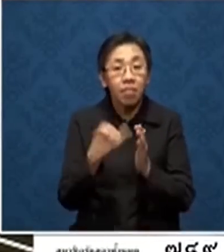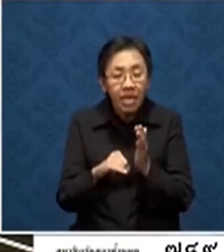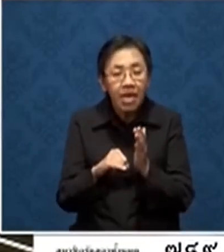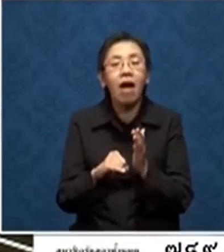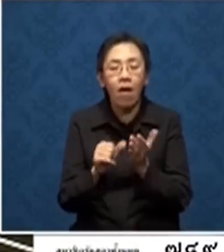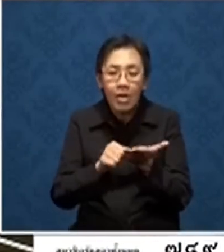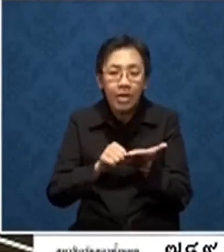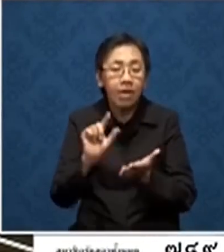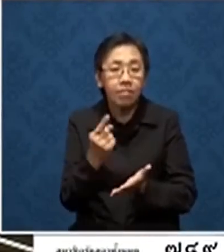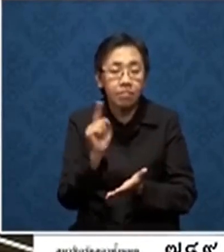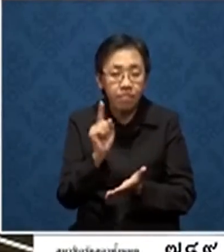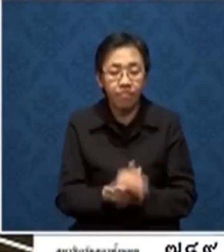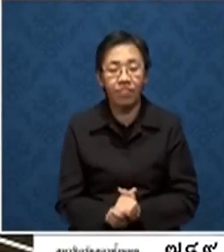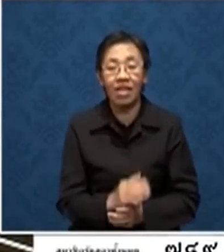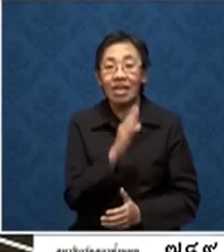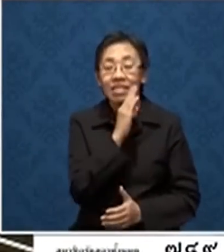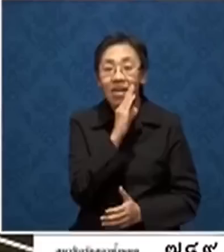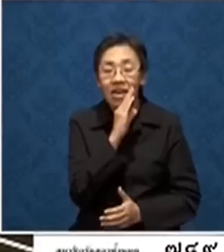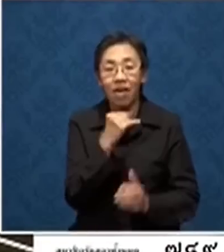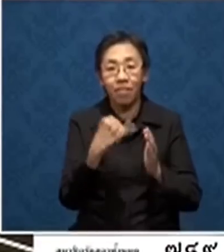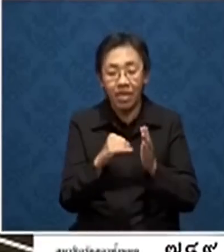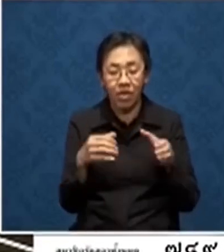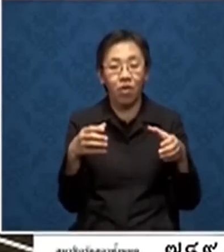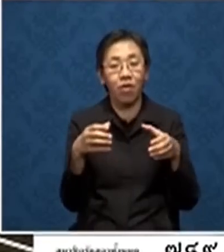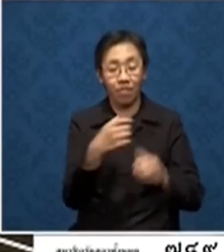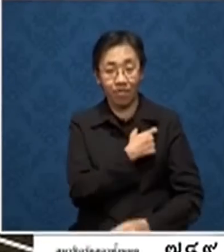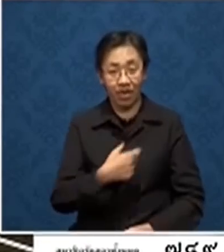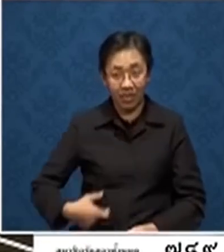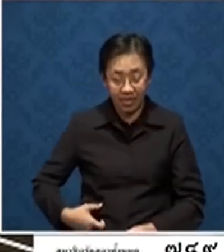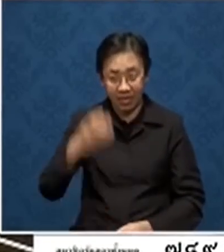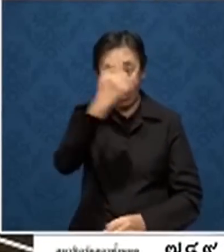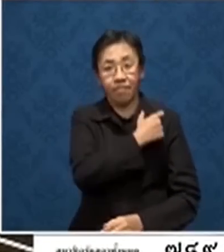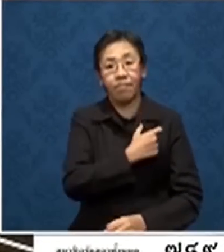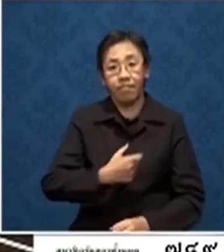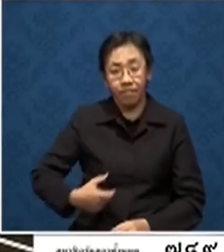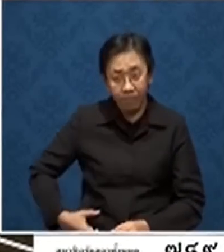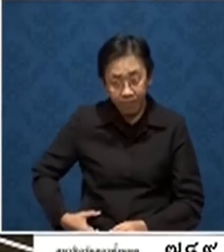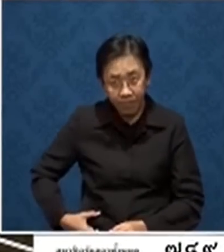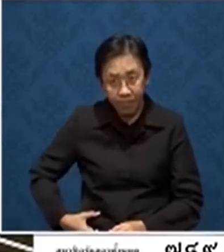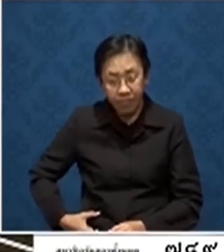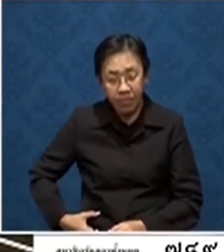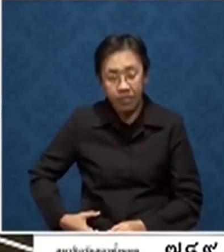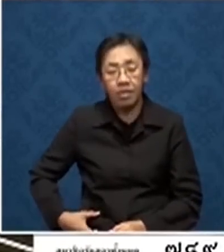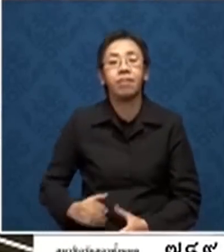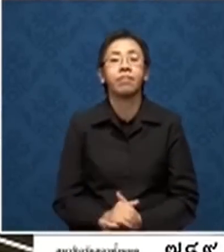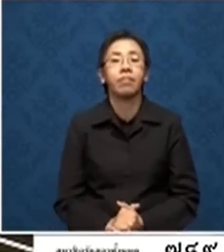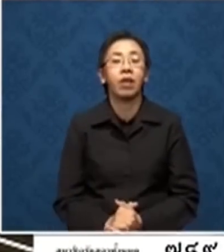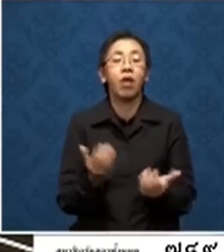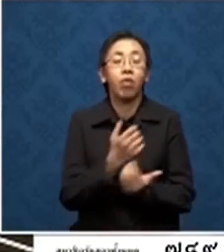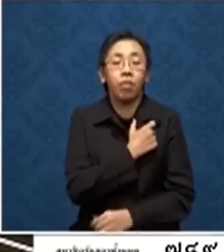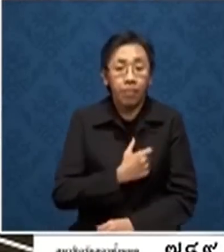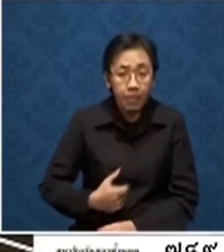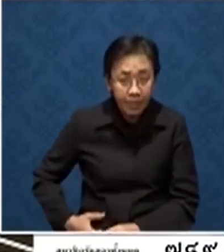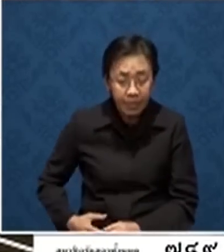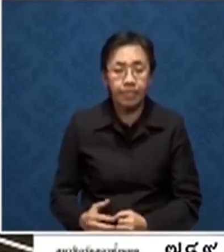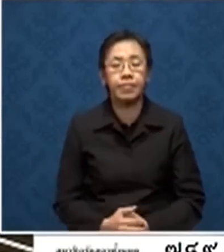เป็นความผิดต่อองค์พระมหากษัตริย์และหมวดความผิดต่อพระราชินีและรัฐก้าวไกลมอง